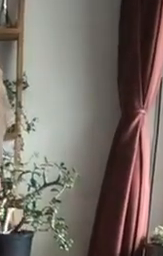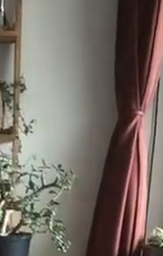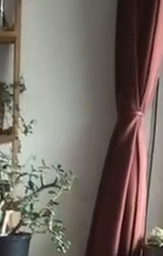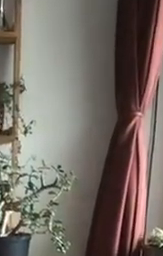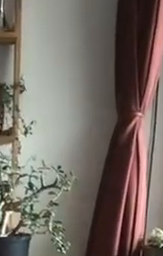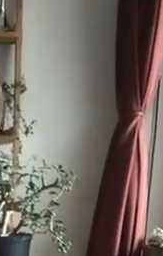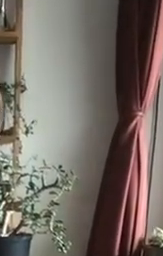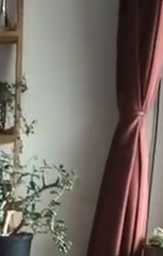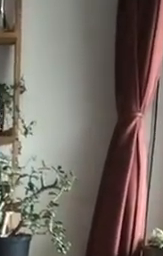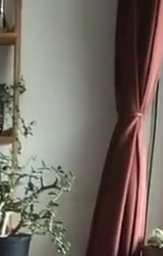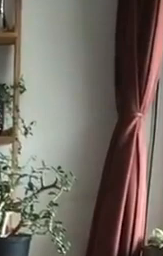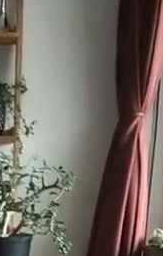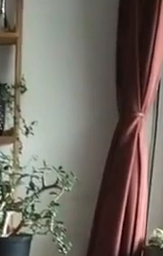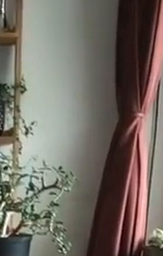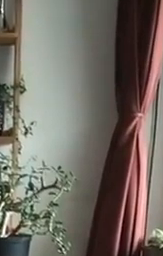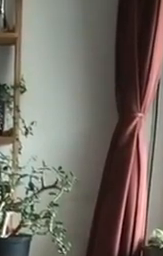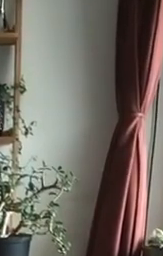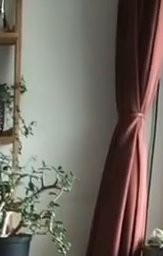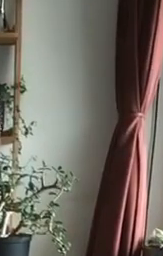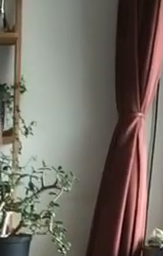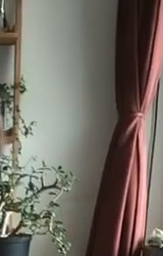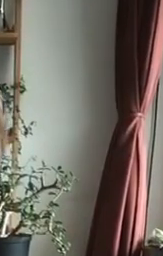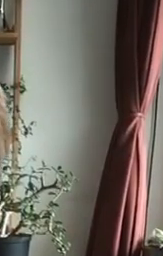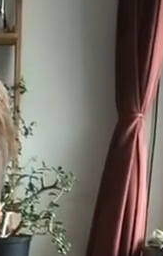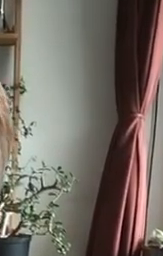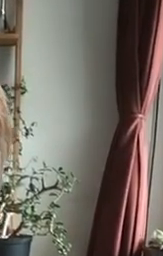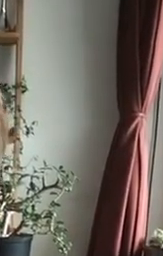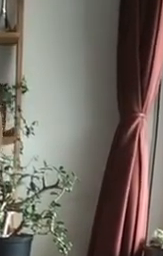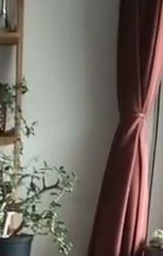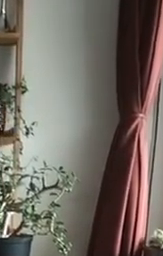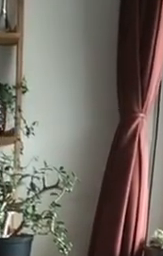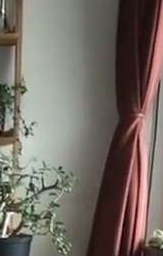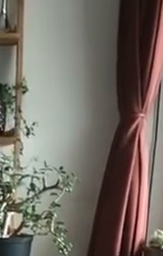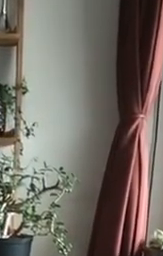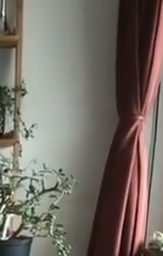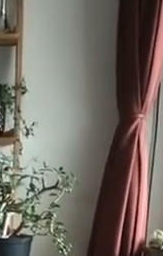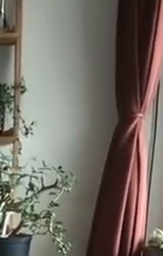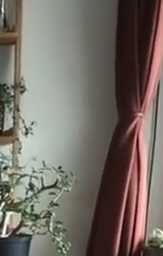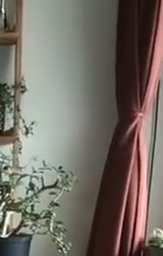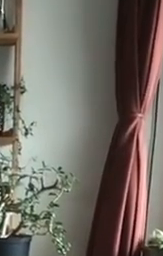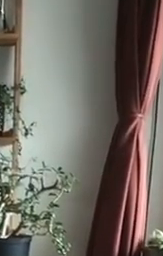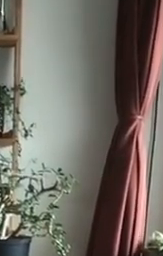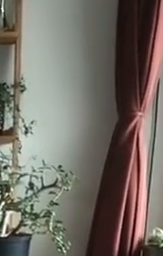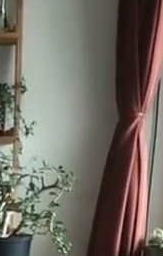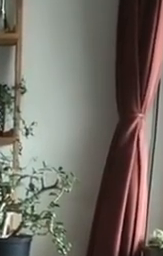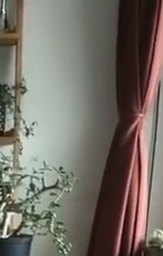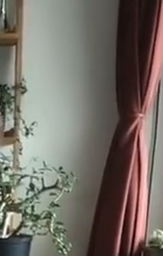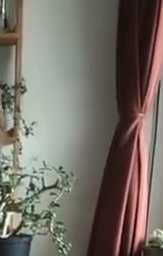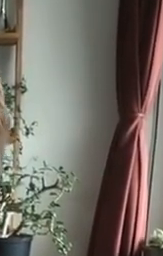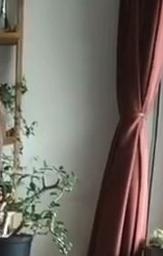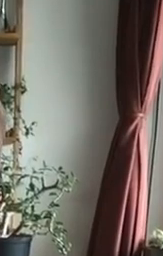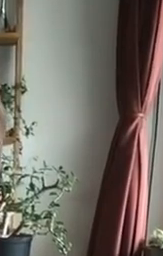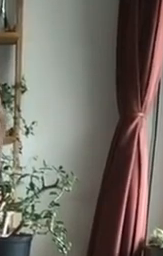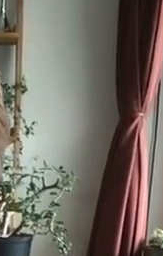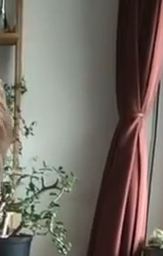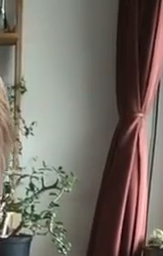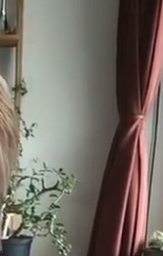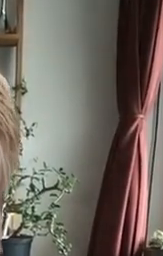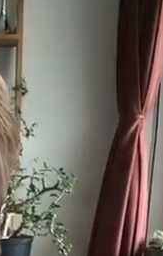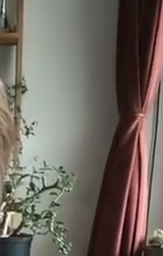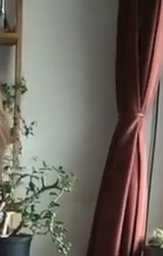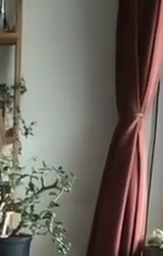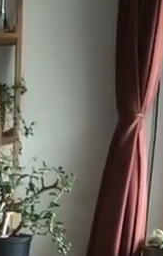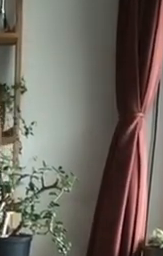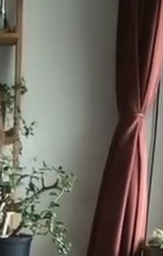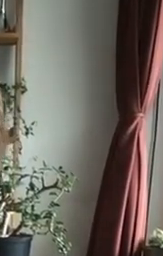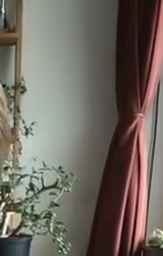иллюстратором, писательницей и, что называется, творческим человеком. Но кроме того, она была идеальной мамой.